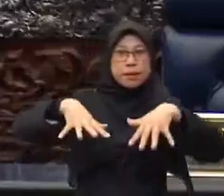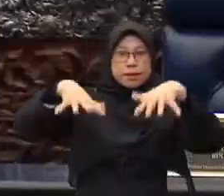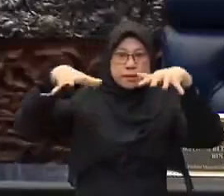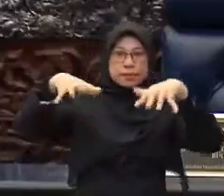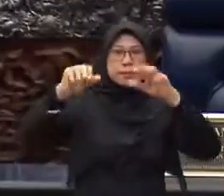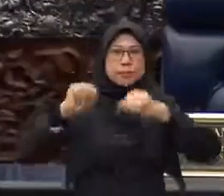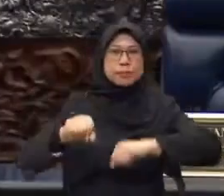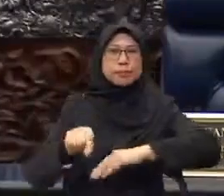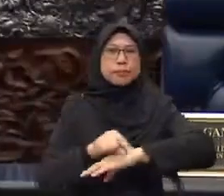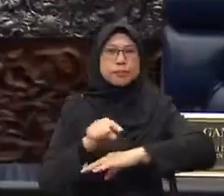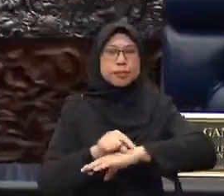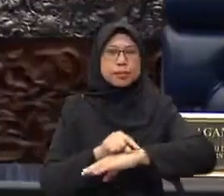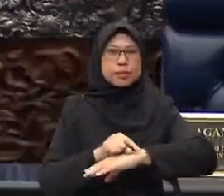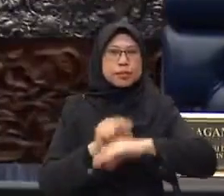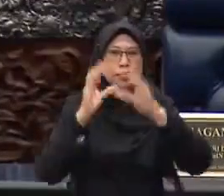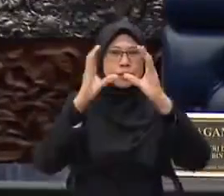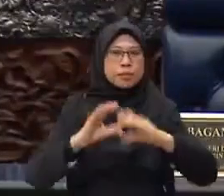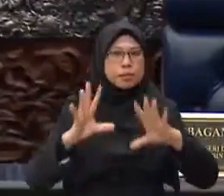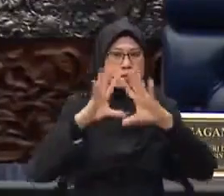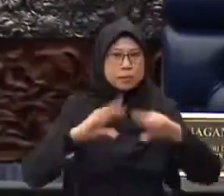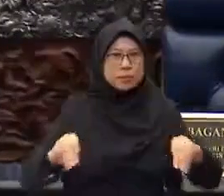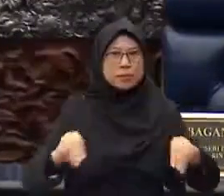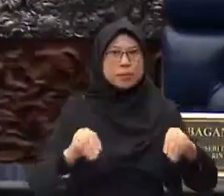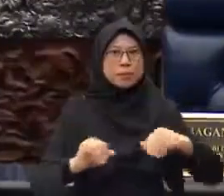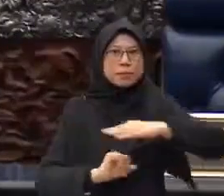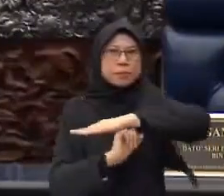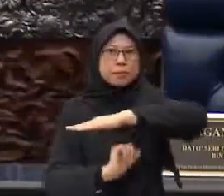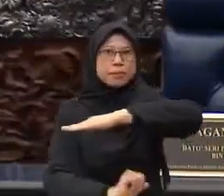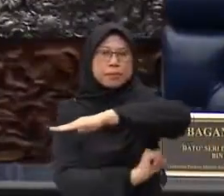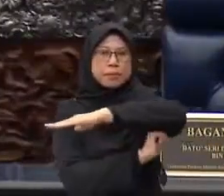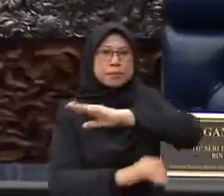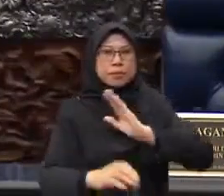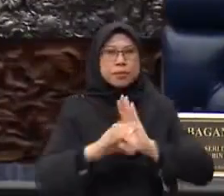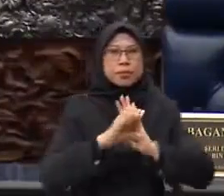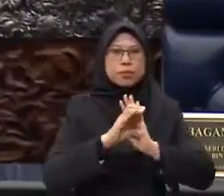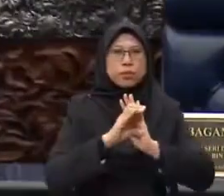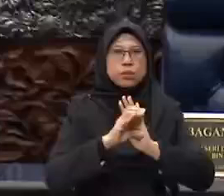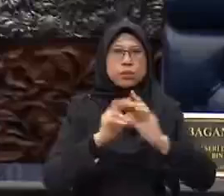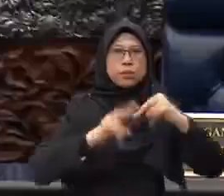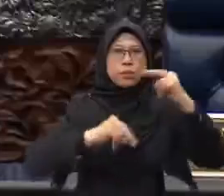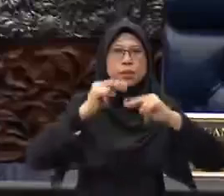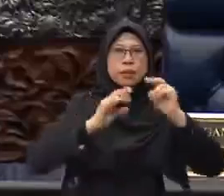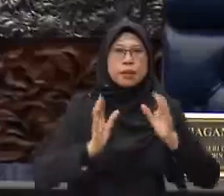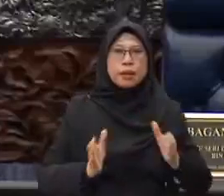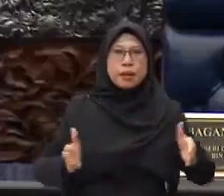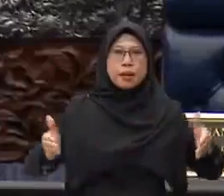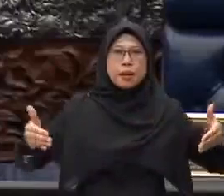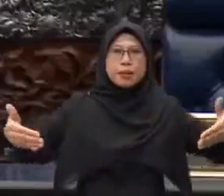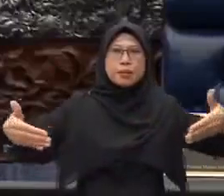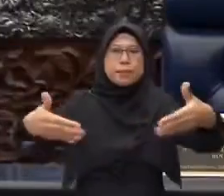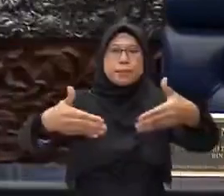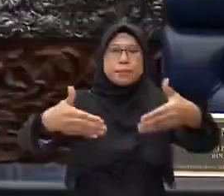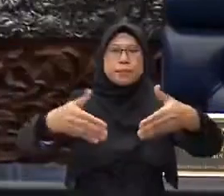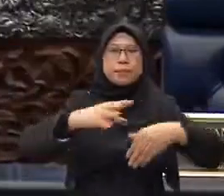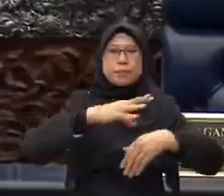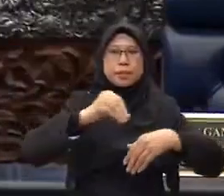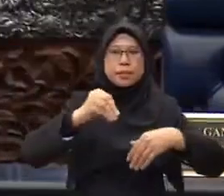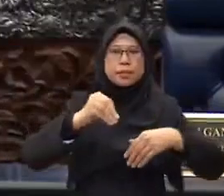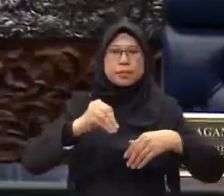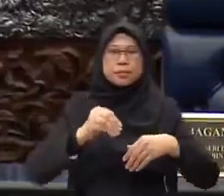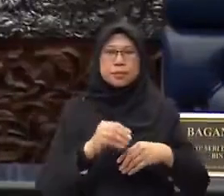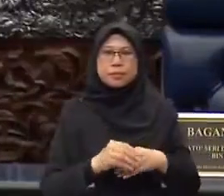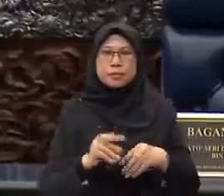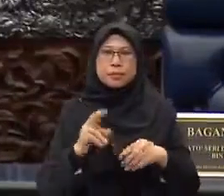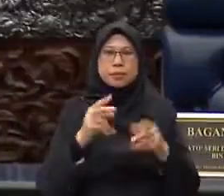menggunakan kaedah penyelesaian secara struktur seperti pembinaan empangan struktur pembendungan air